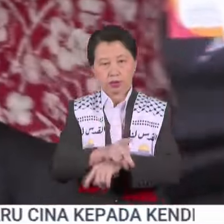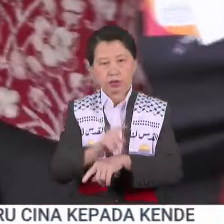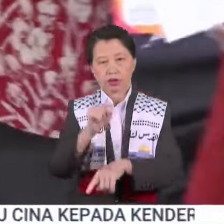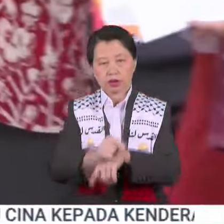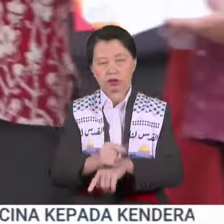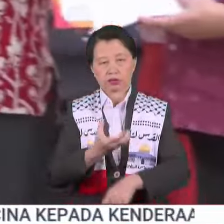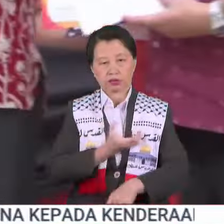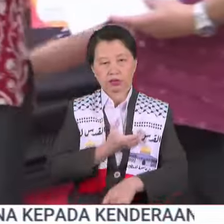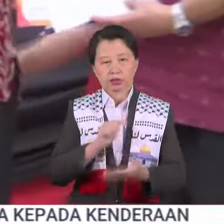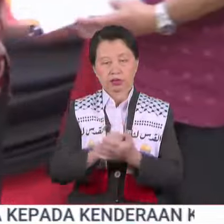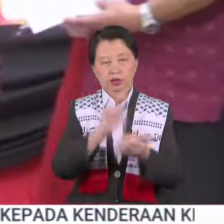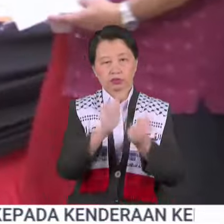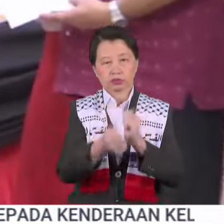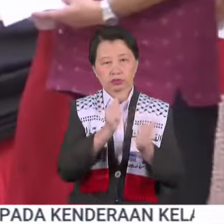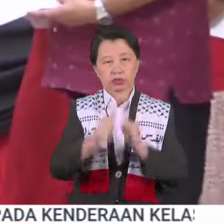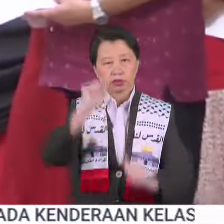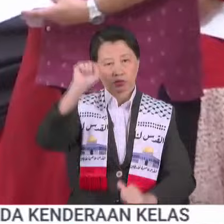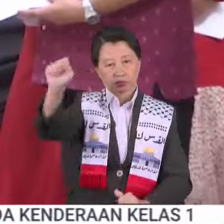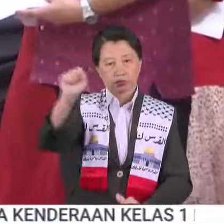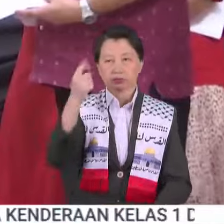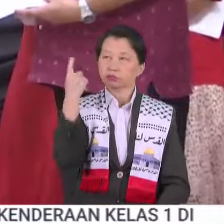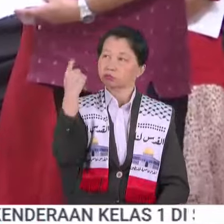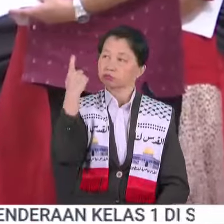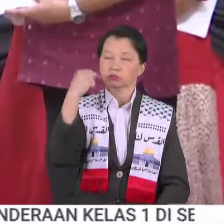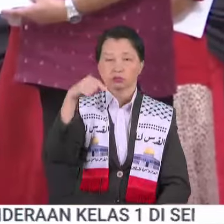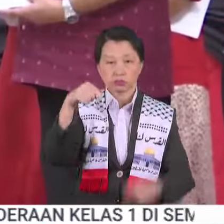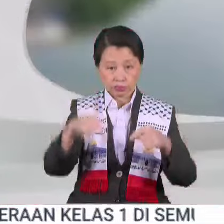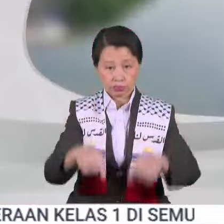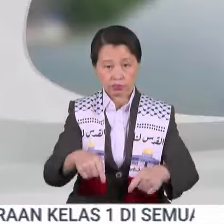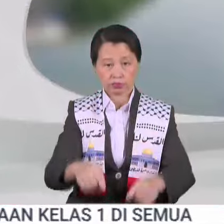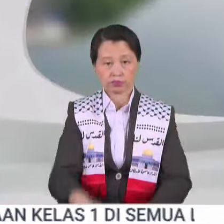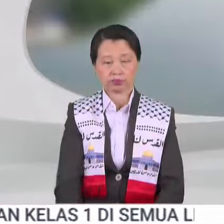gangsa dalam sukan Sabah Saga baru-baru ini.